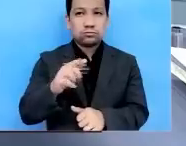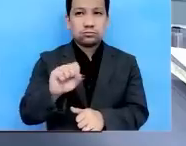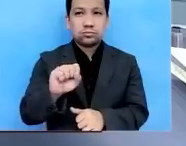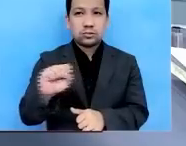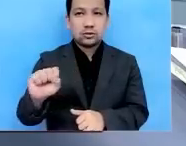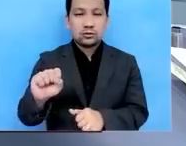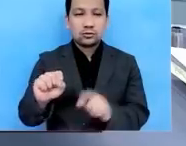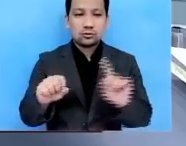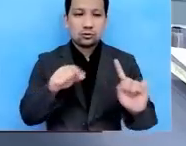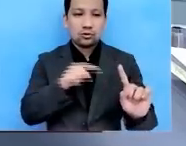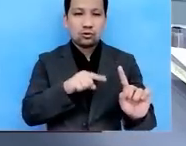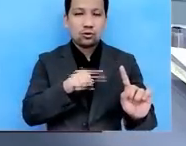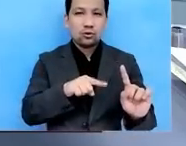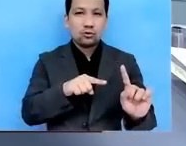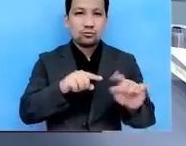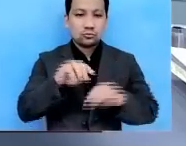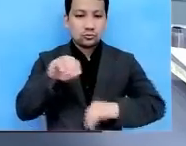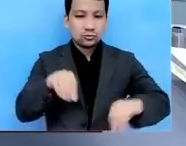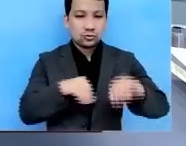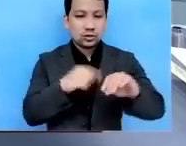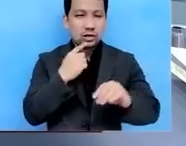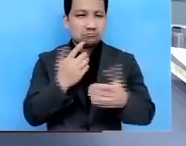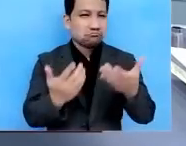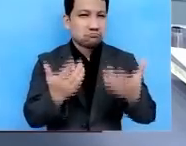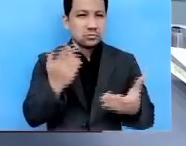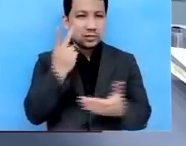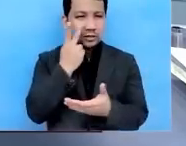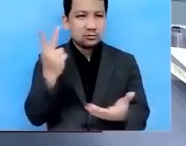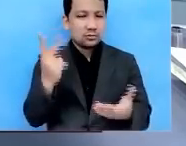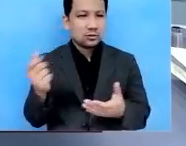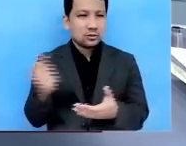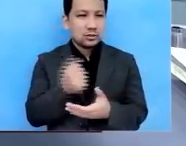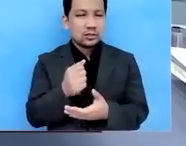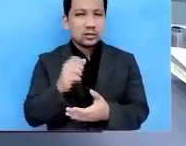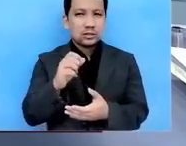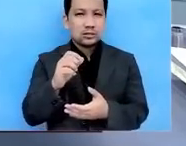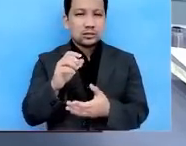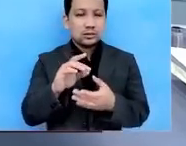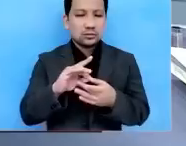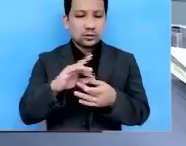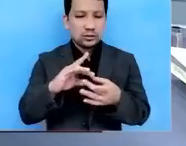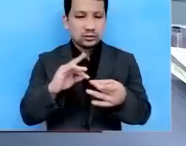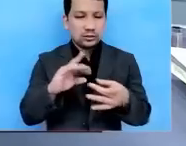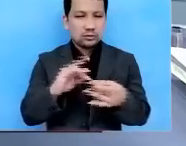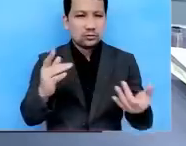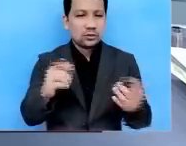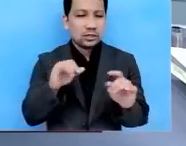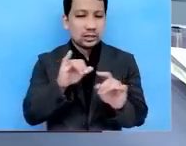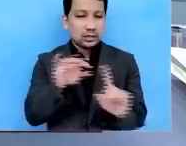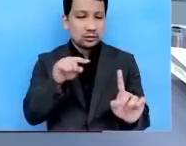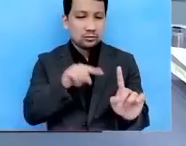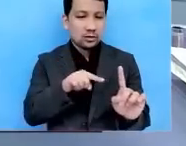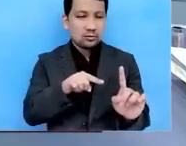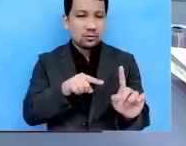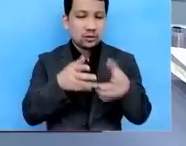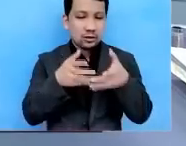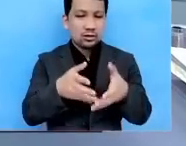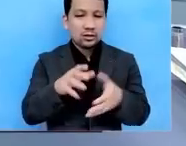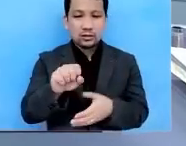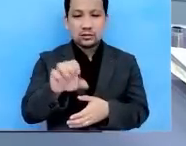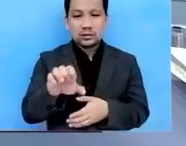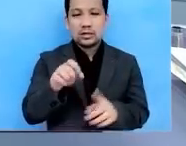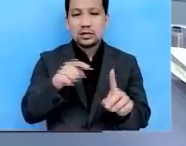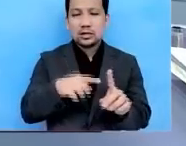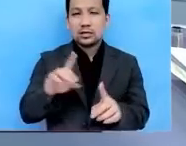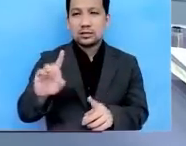o ang kanyang recantation o yung kanyang pagbawi ng salaysay. Kung sakali ang matitirang kaso na lang kay De Lima